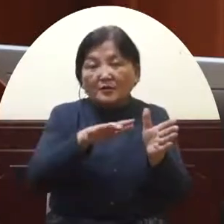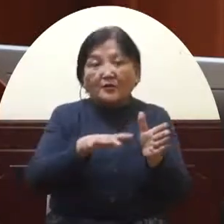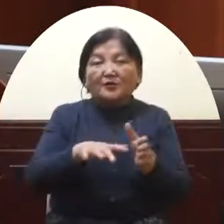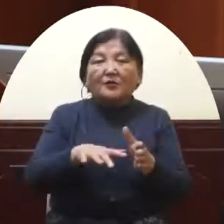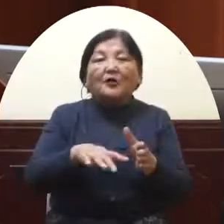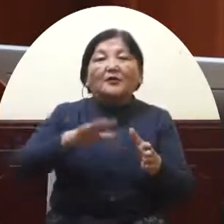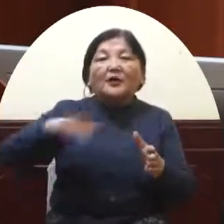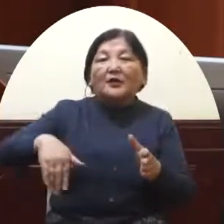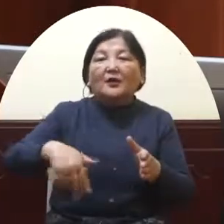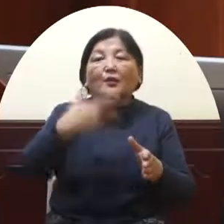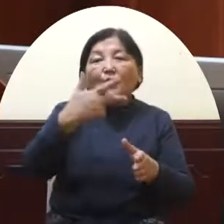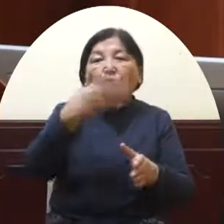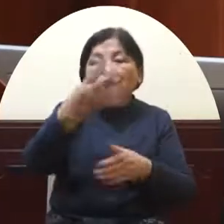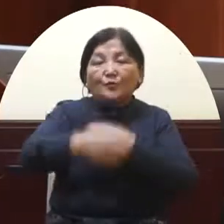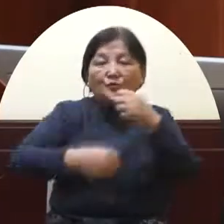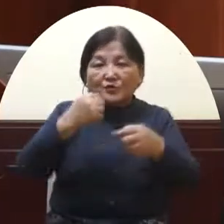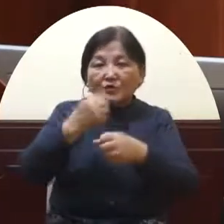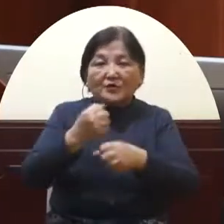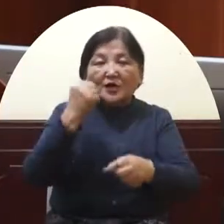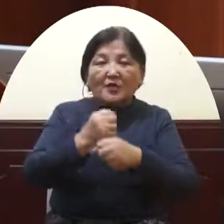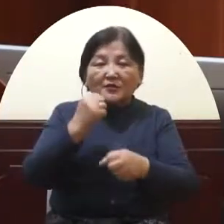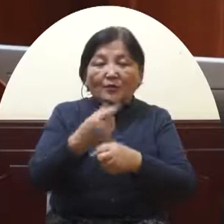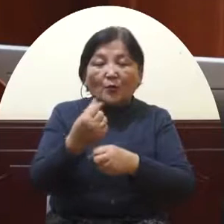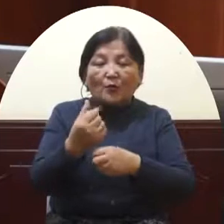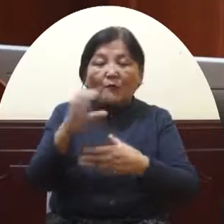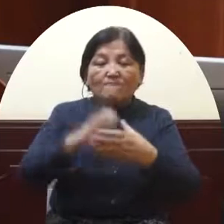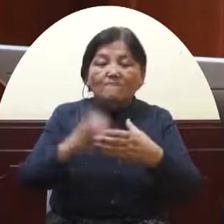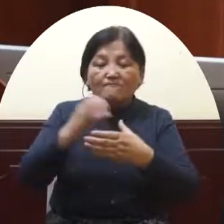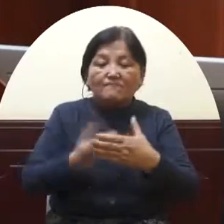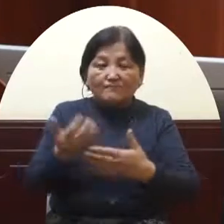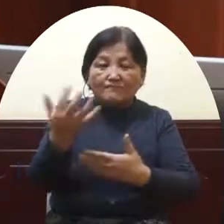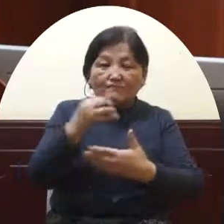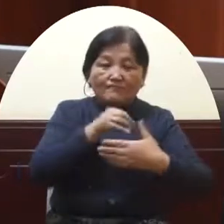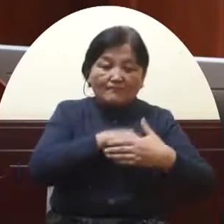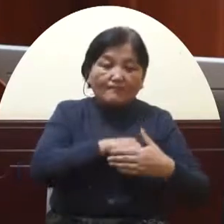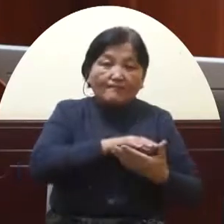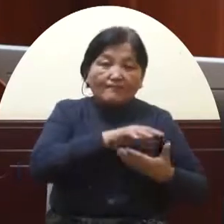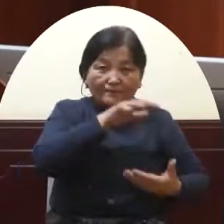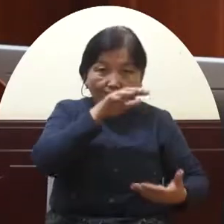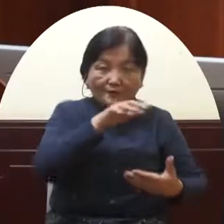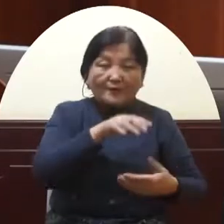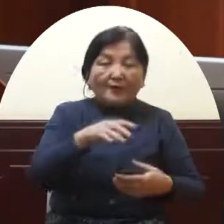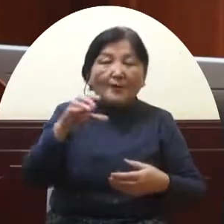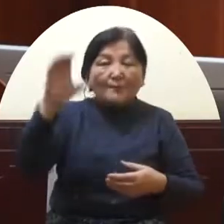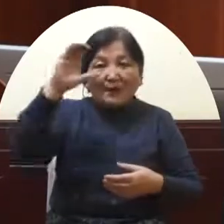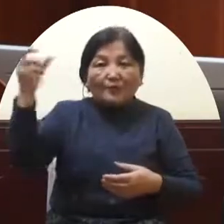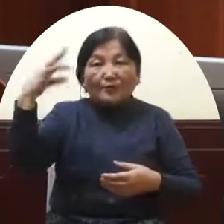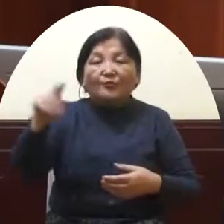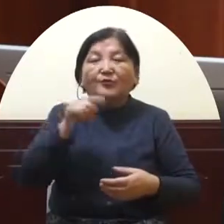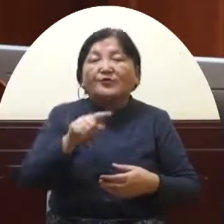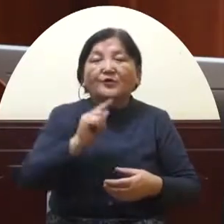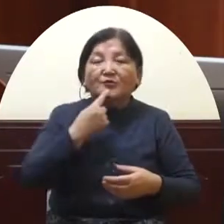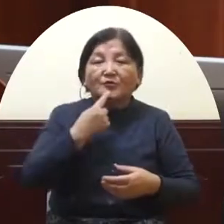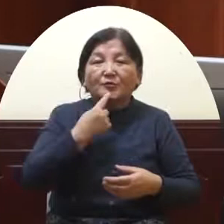хэвлэл мэдээллийн хэрэгслийн хувьд бол энэ хэцүү. А гэхдээ бид нар энэ сонголтыг хийх юм бол ирээдүйд улс хэвлэл мэдээллийн хэрэгслүүд